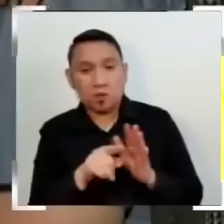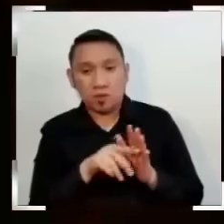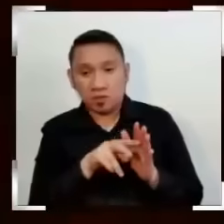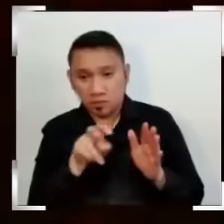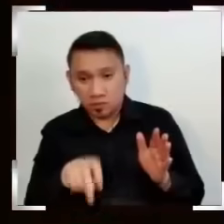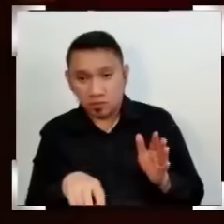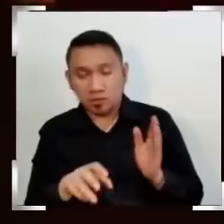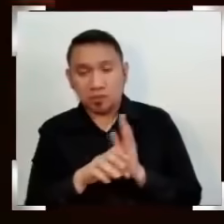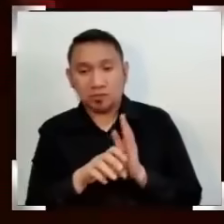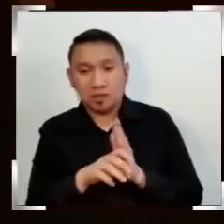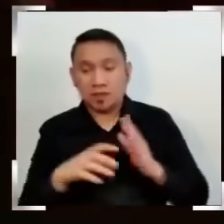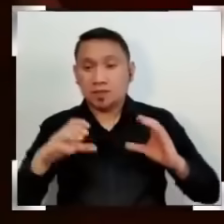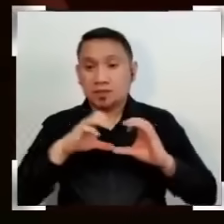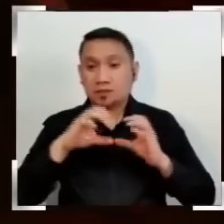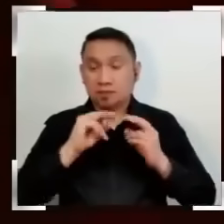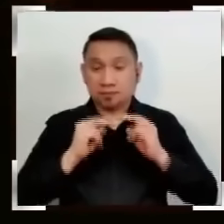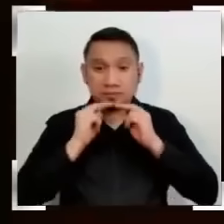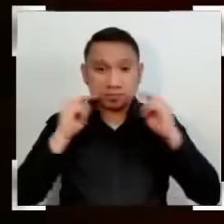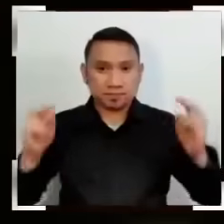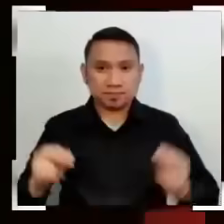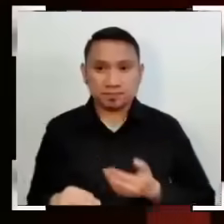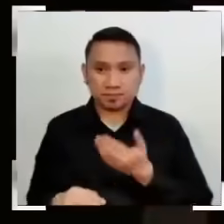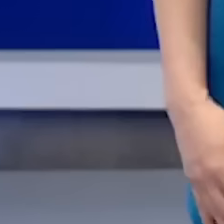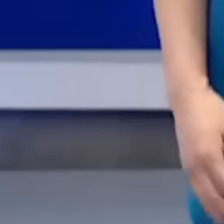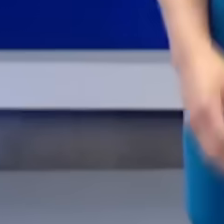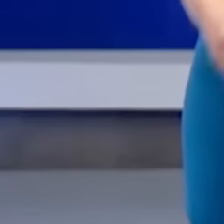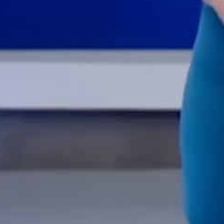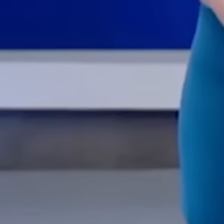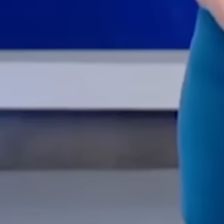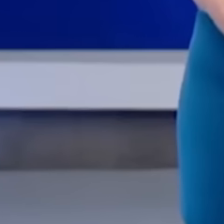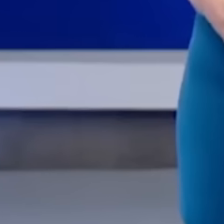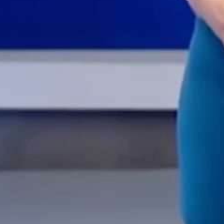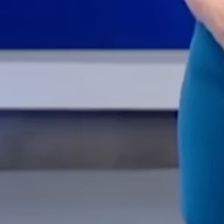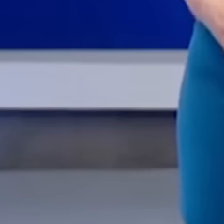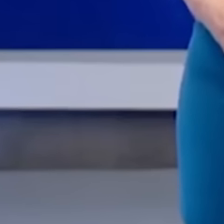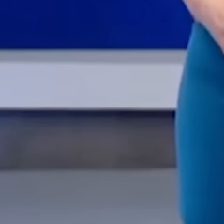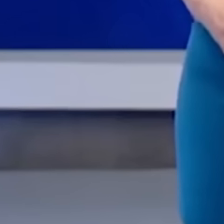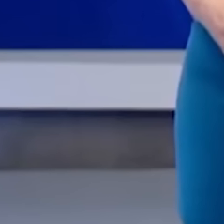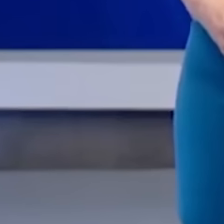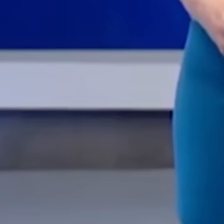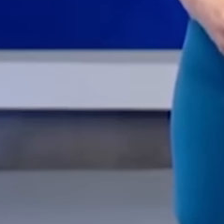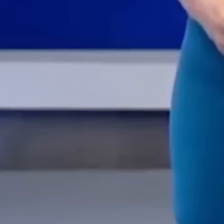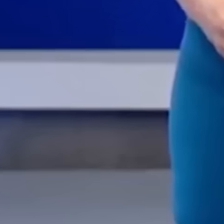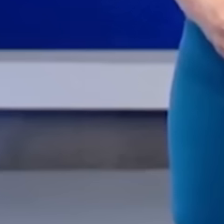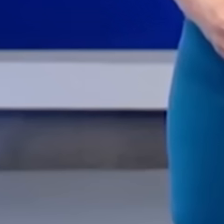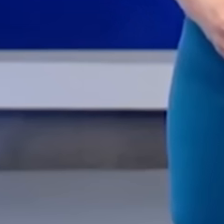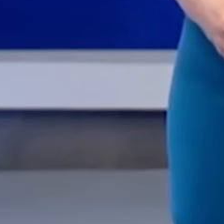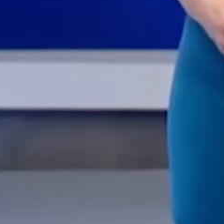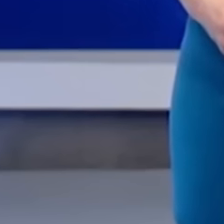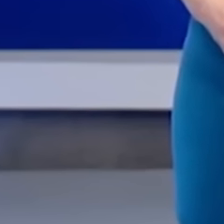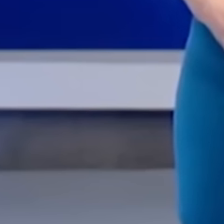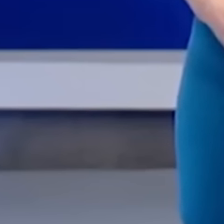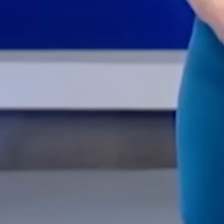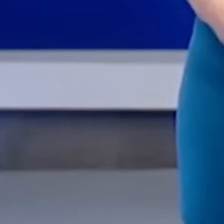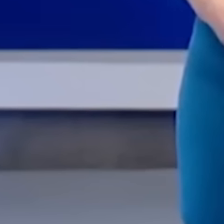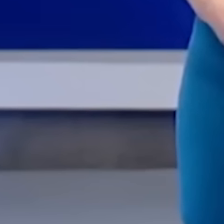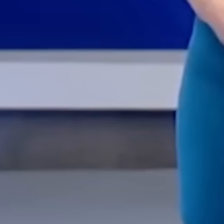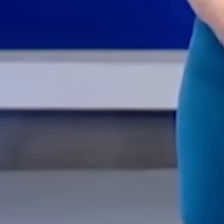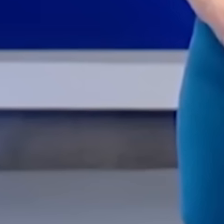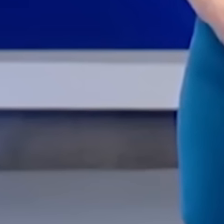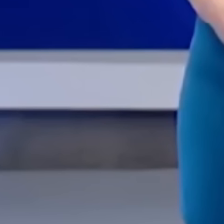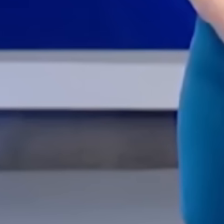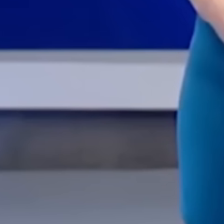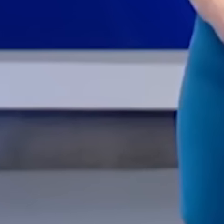News, James Agustin ang inyong saksi. Mga kapuso, sama-sama tayong maging saksi. Mag-subscribe sa